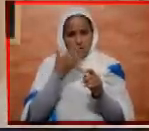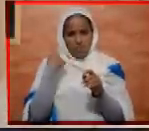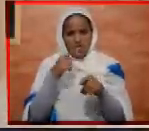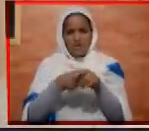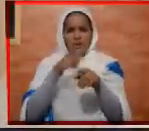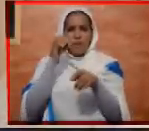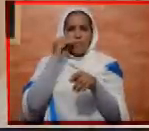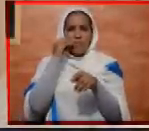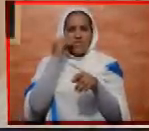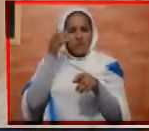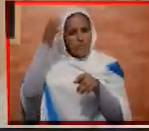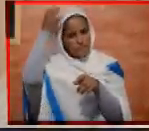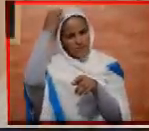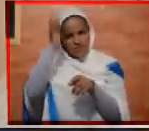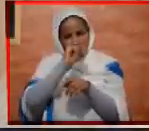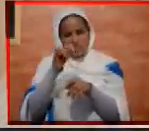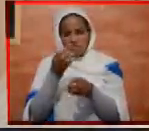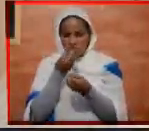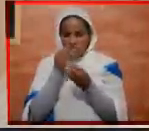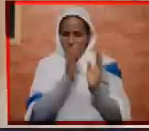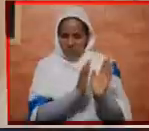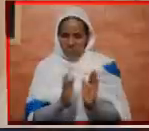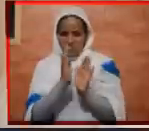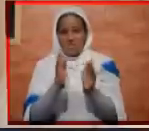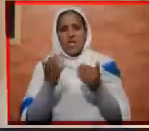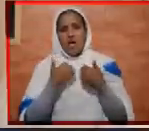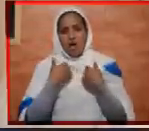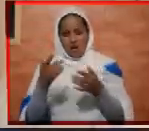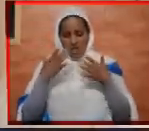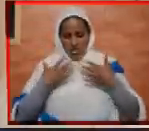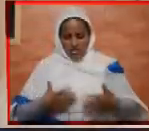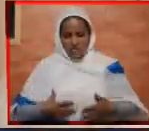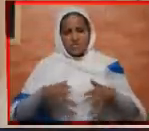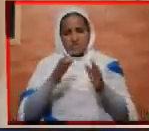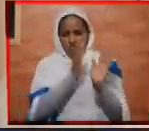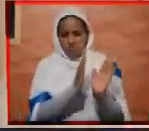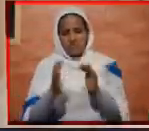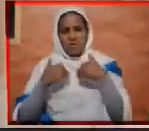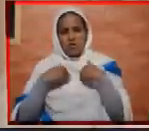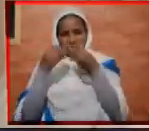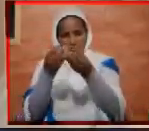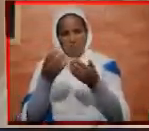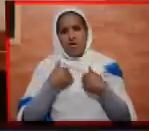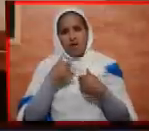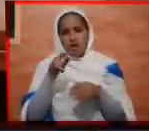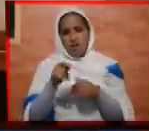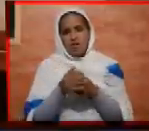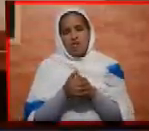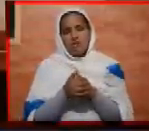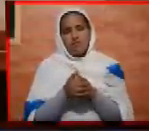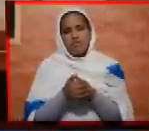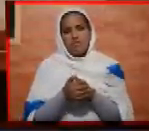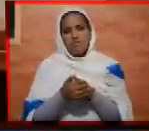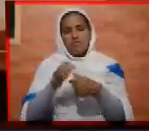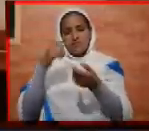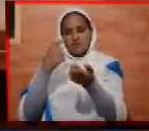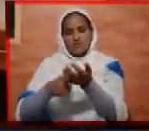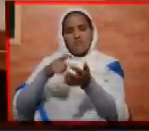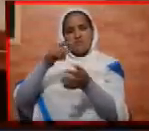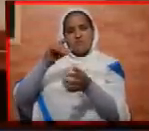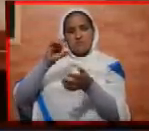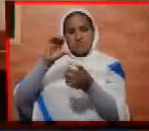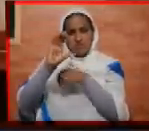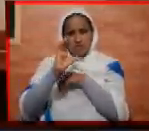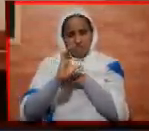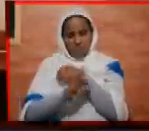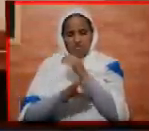ለምሳሌ እንደነ ደብረ አሚን ለሃይማኖት ወይም እንደነ መድኃኔዓለም ያሉ መምህራኖች የሚያስተምሩ በፈቃድ